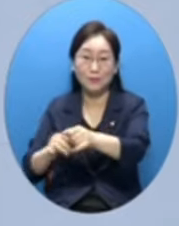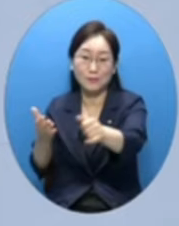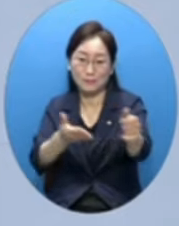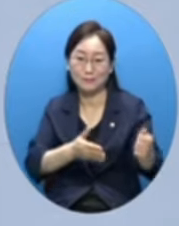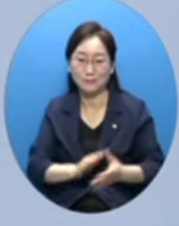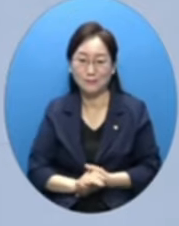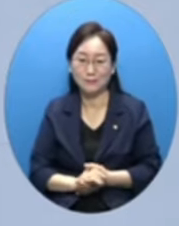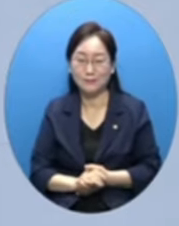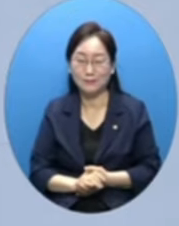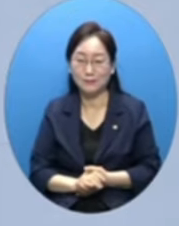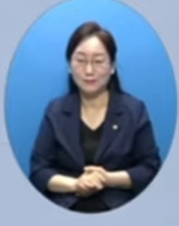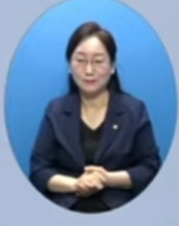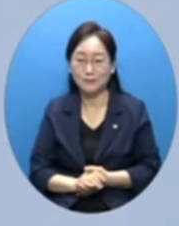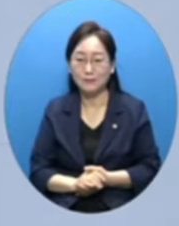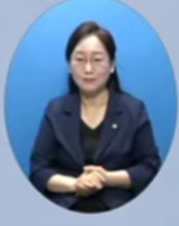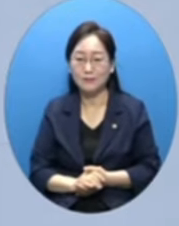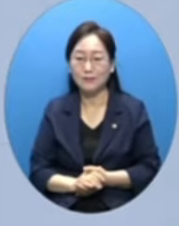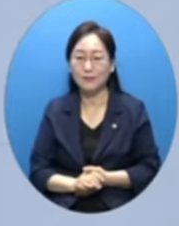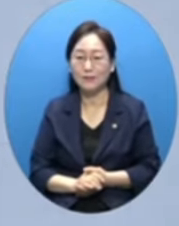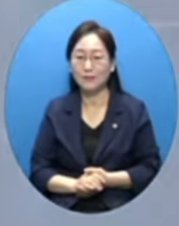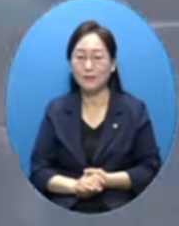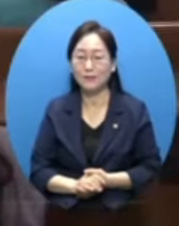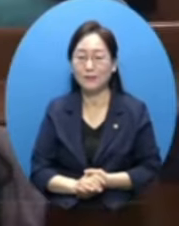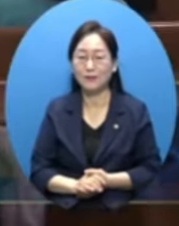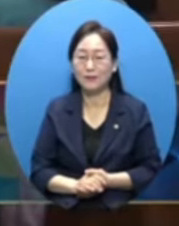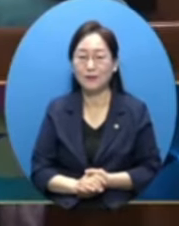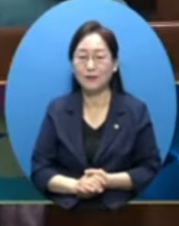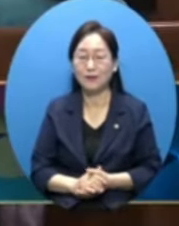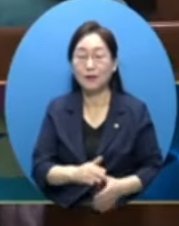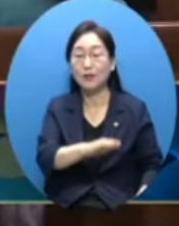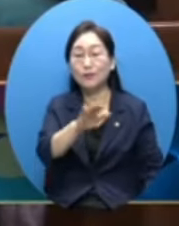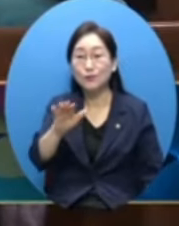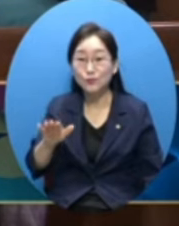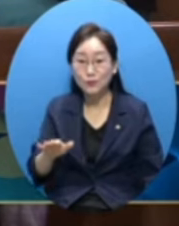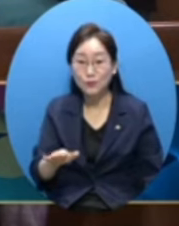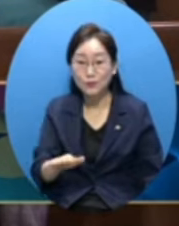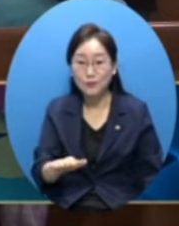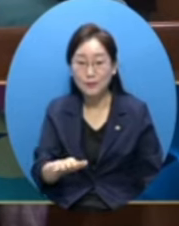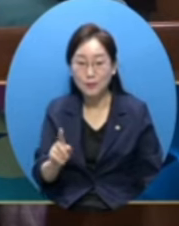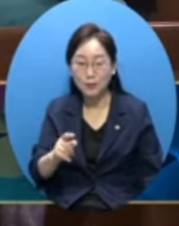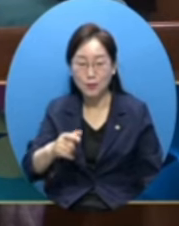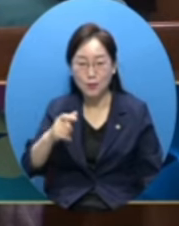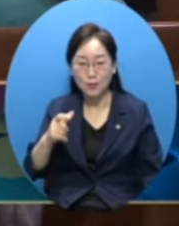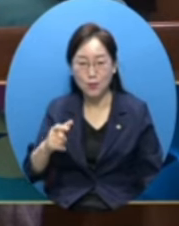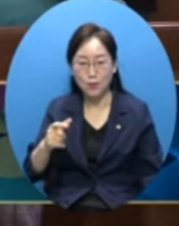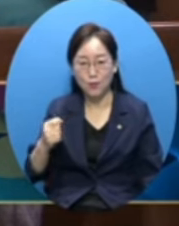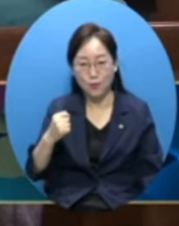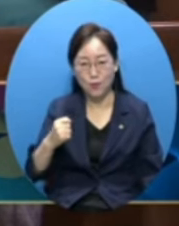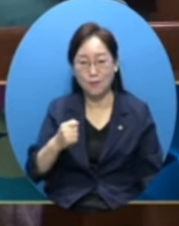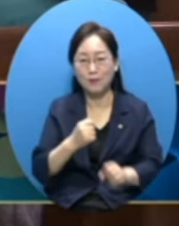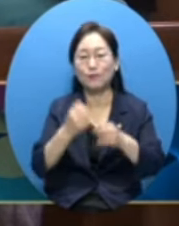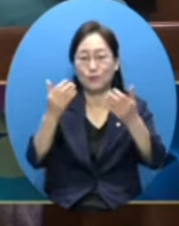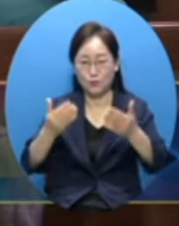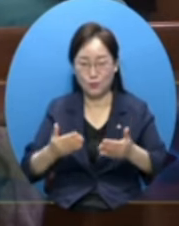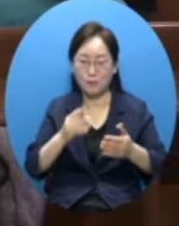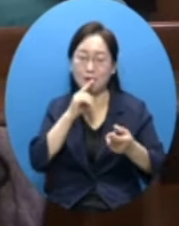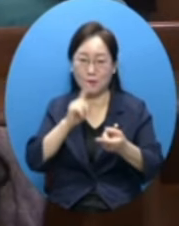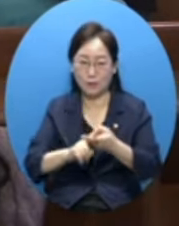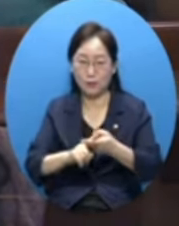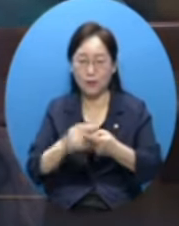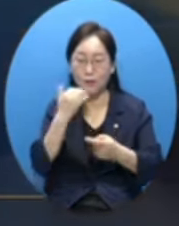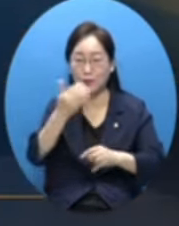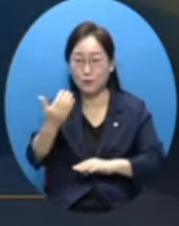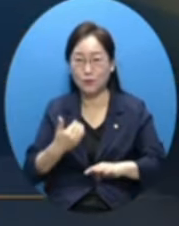것입니다 아 그러 우리들을 주님께서 견고하게 만들어 주신다고 성경은 말씀합니다 베드로전서 5장